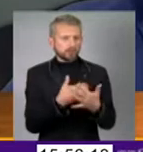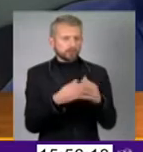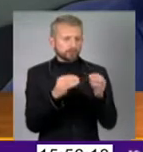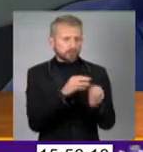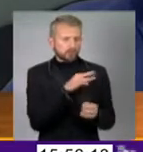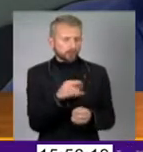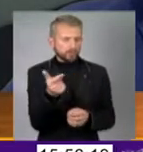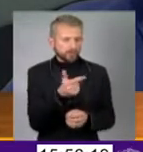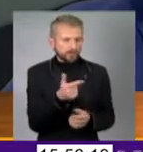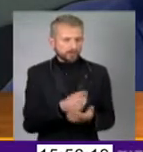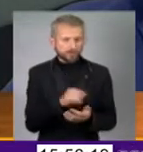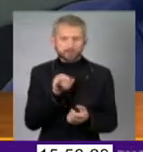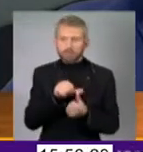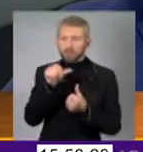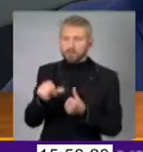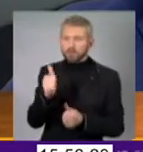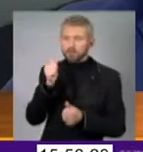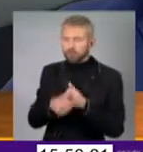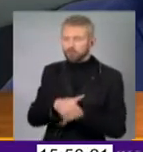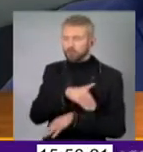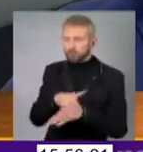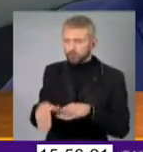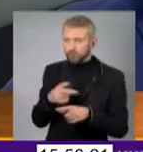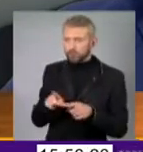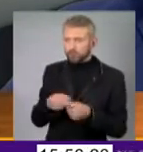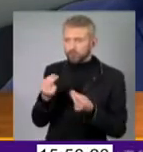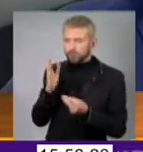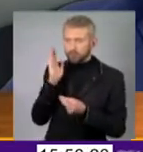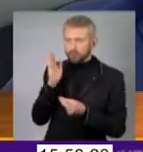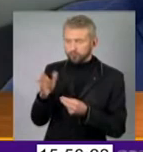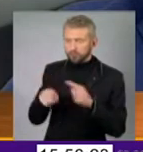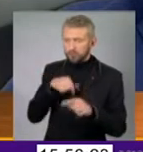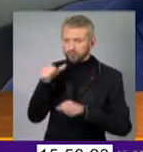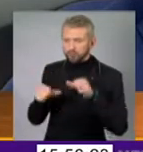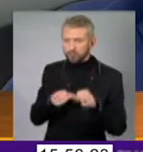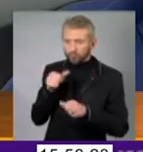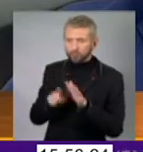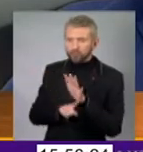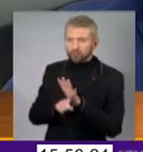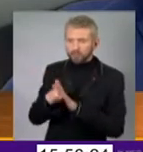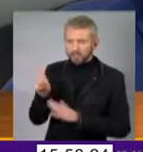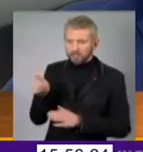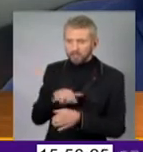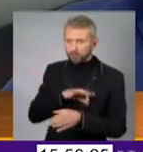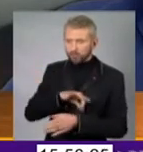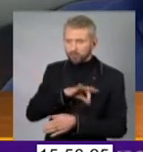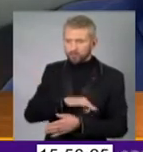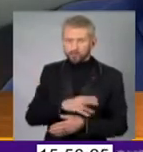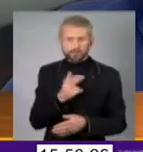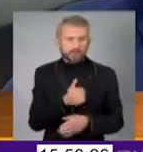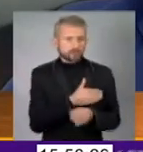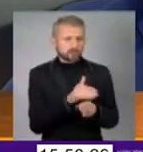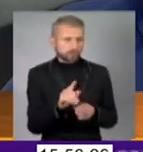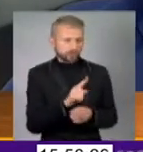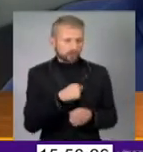мільйонів гривень. І окремо на кожну вулицю, і ці кошти вже будуть наступного року починати повністю реалізовуватися. Це частково, то, що я